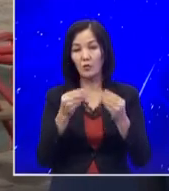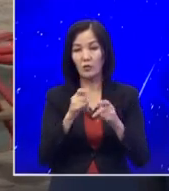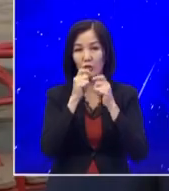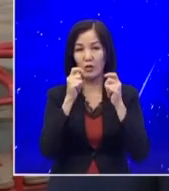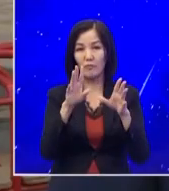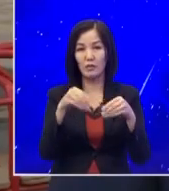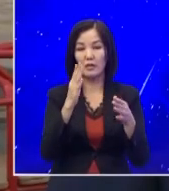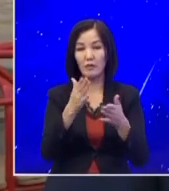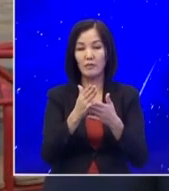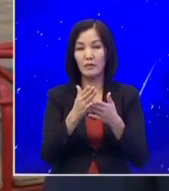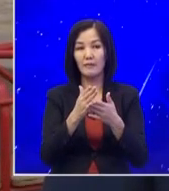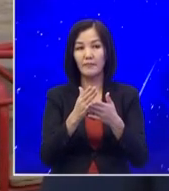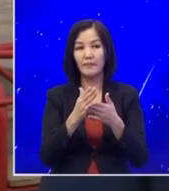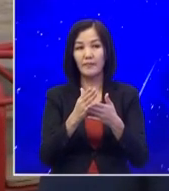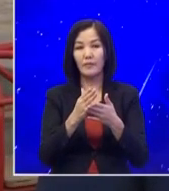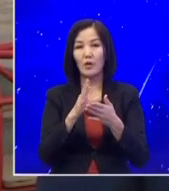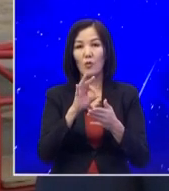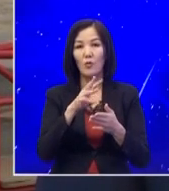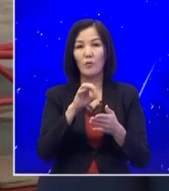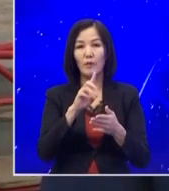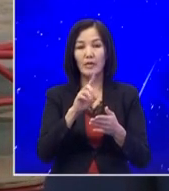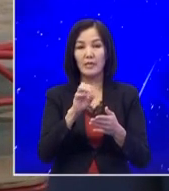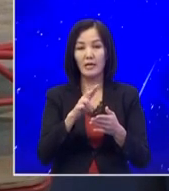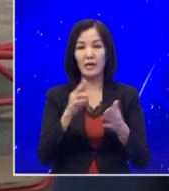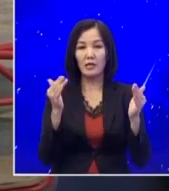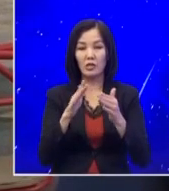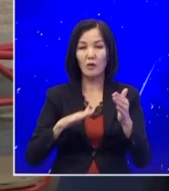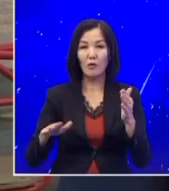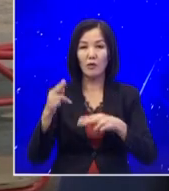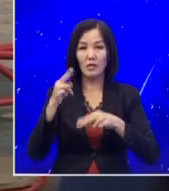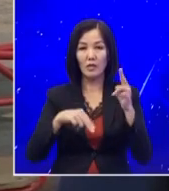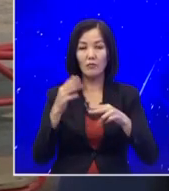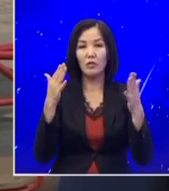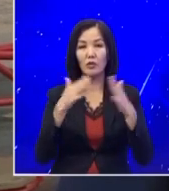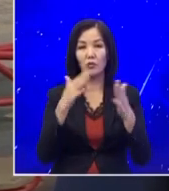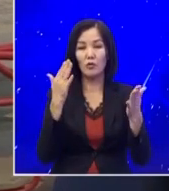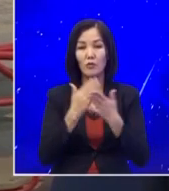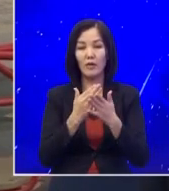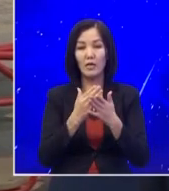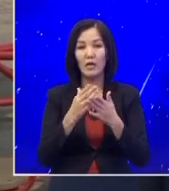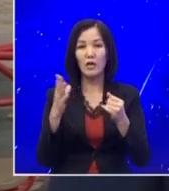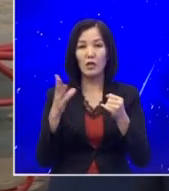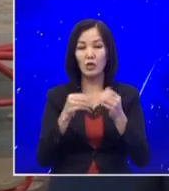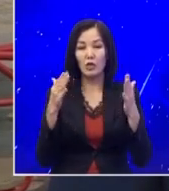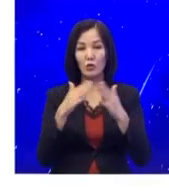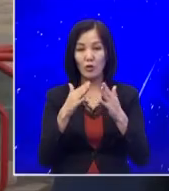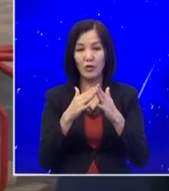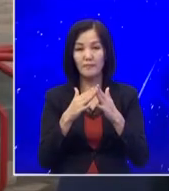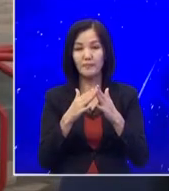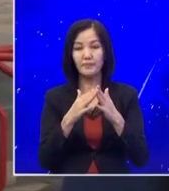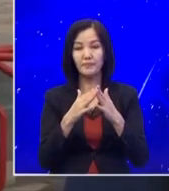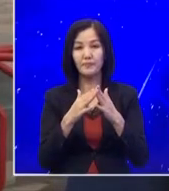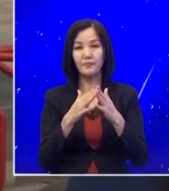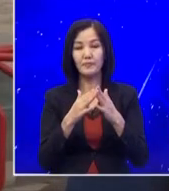етеміз. Өмірзақ ықшам ауданы бар. Сол жерде де биыл салынып жатқан үйлер бар. Ол жерде жаңағы жеке коттедждер дейміз. Ондай